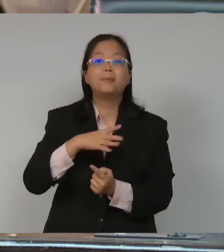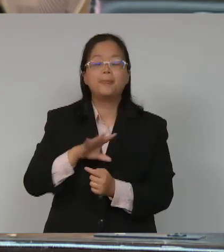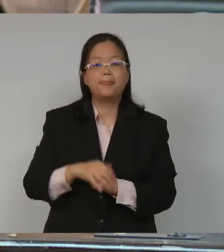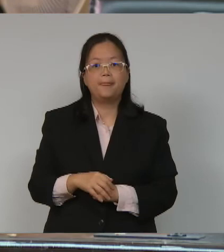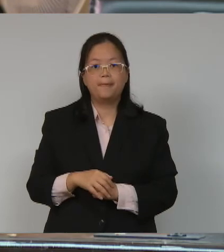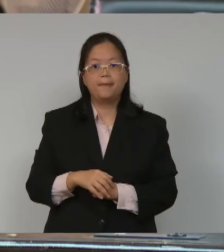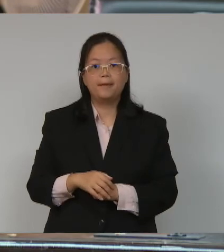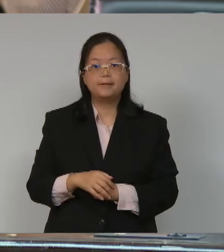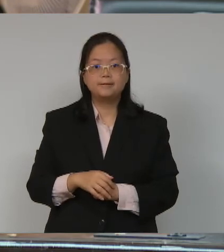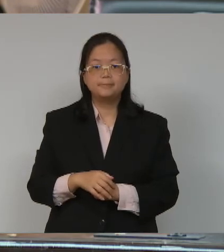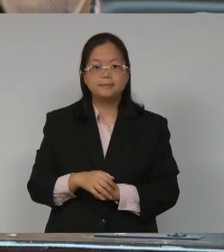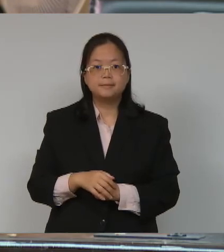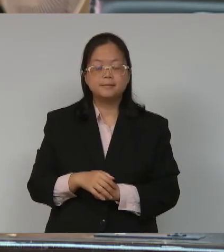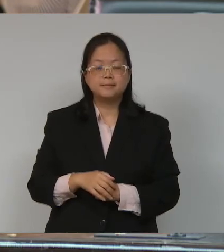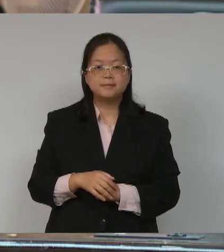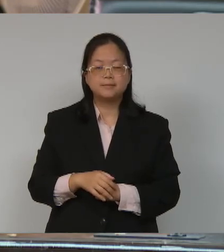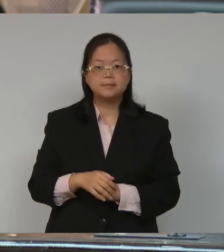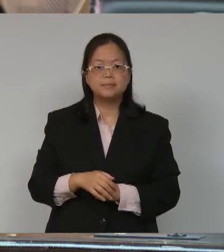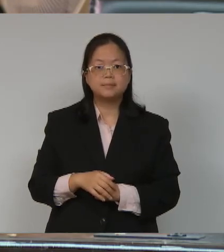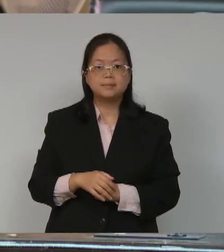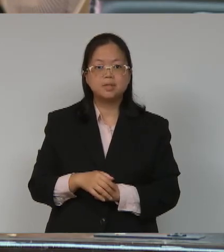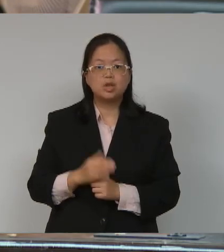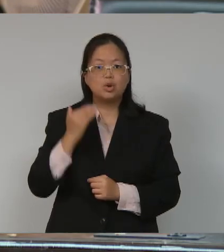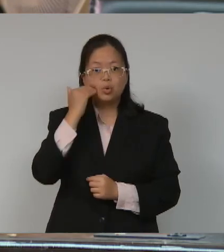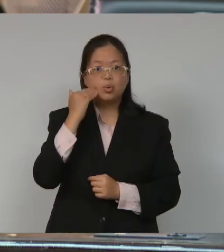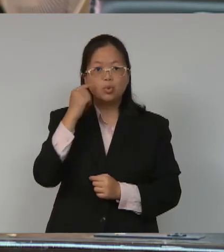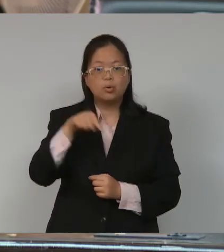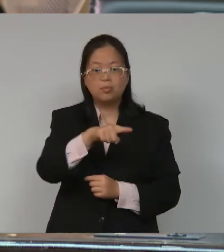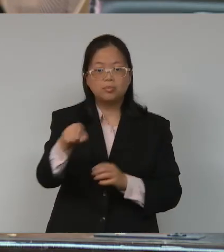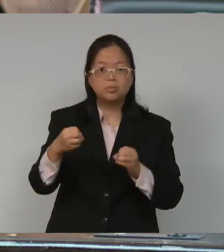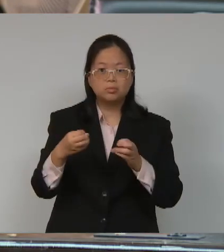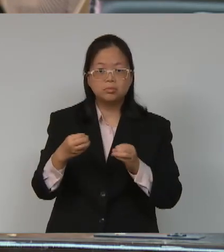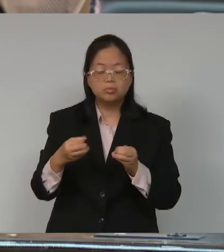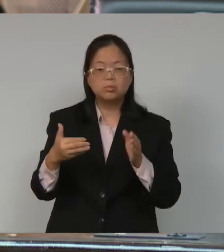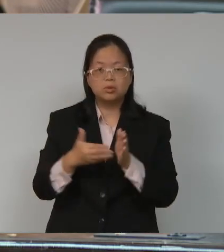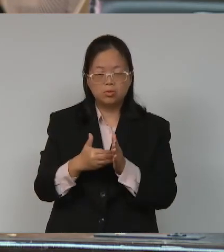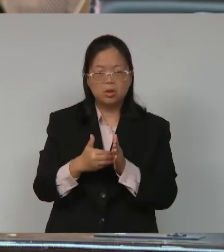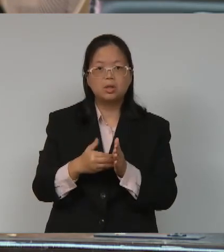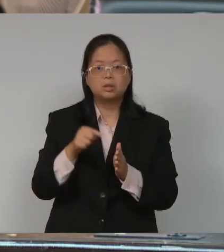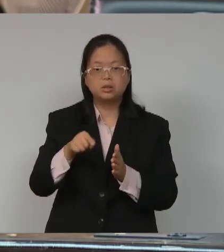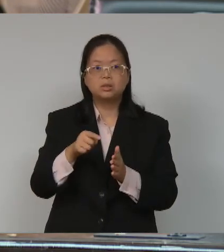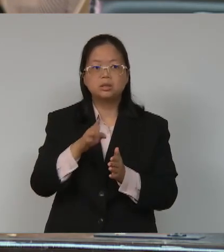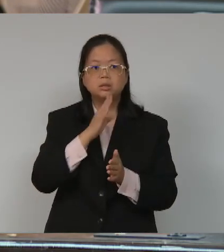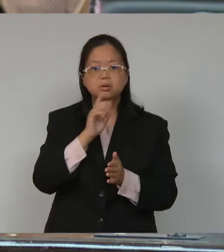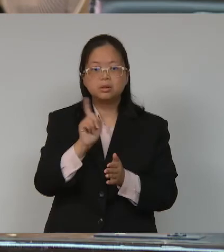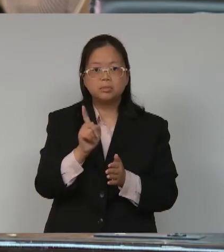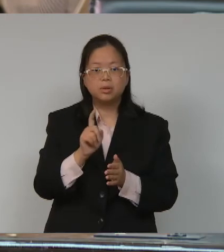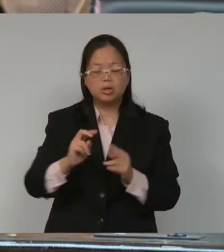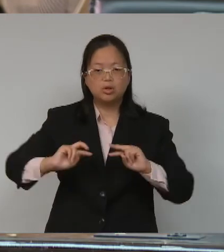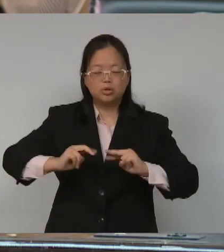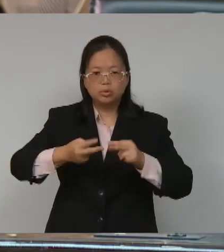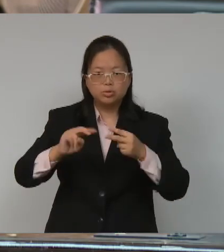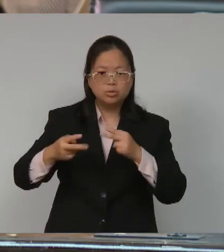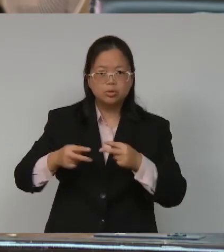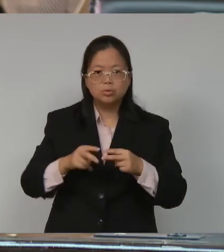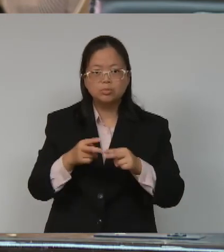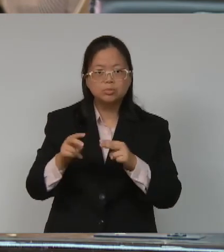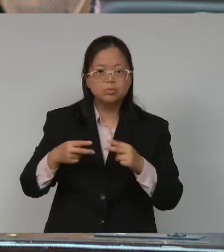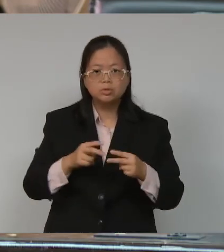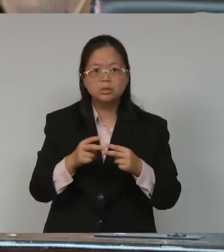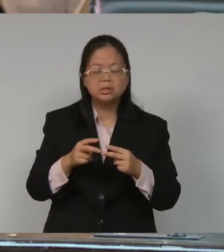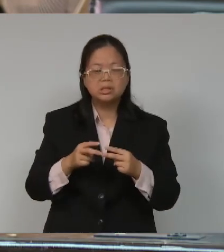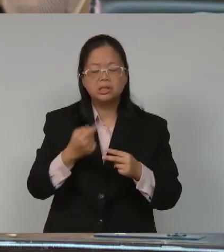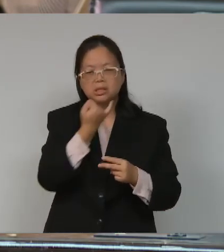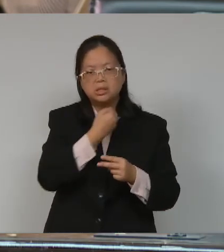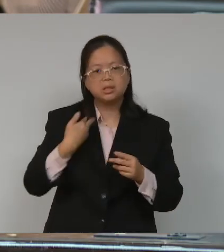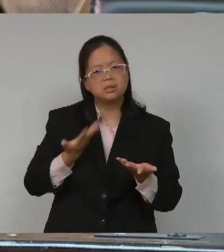呢，如果是造成的，我们就叫修正的许可，那修正的许可是一个违法的付款，那这样的一个付款